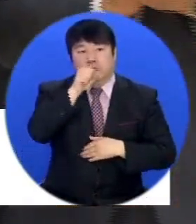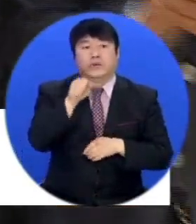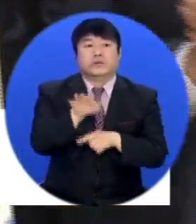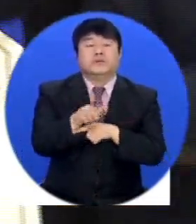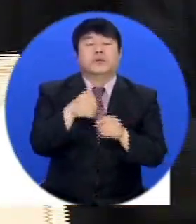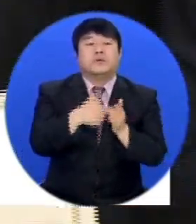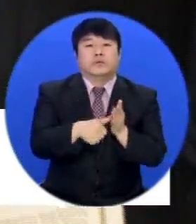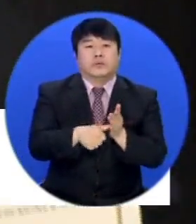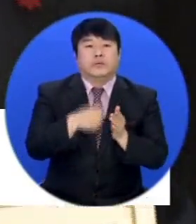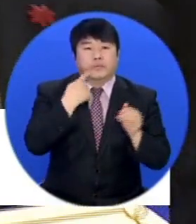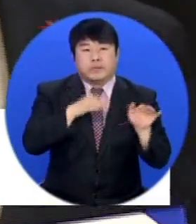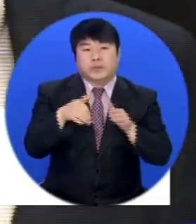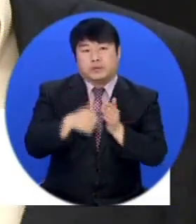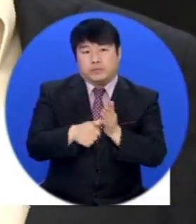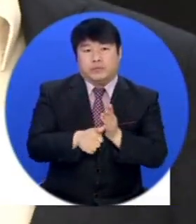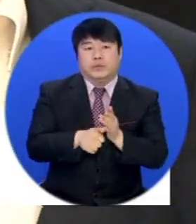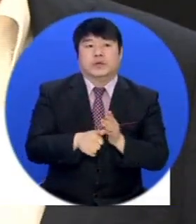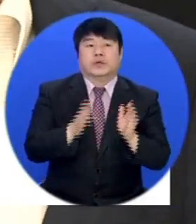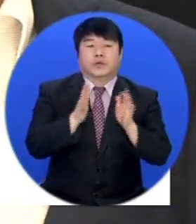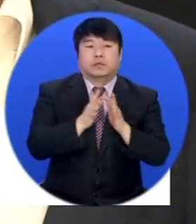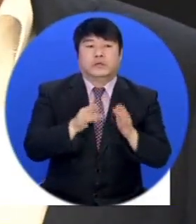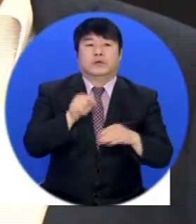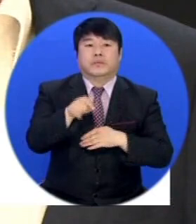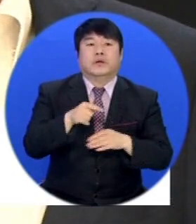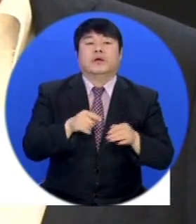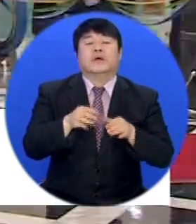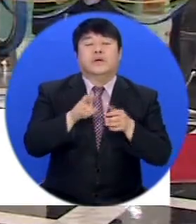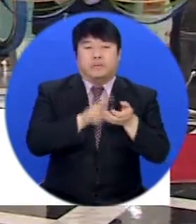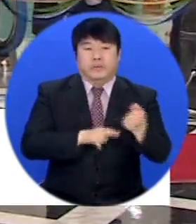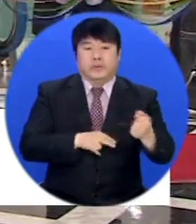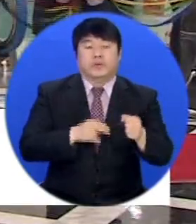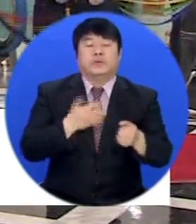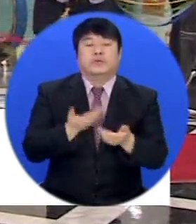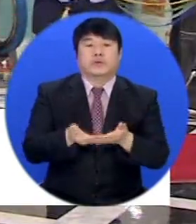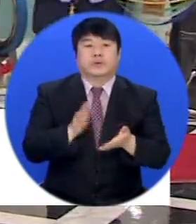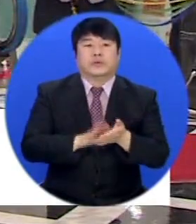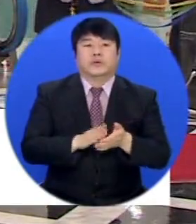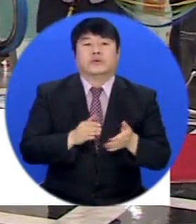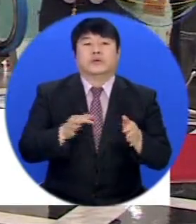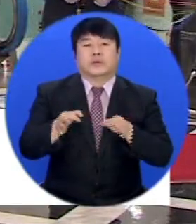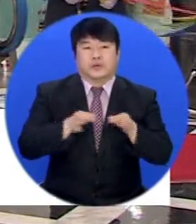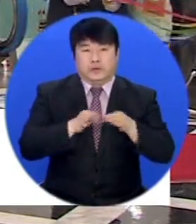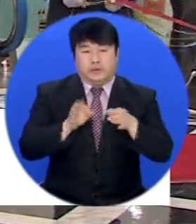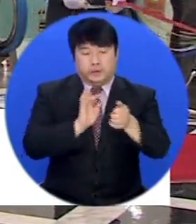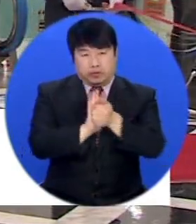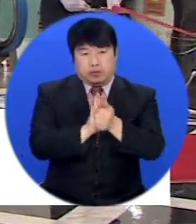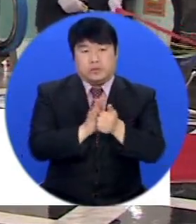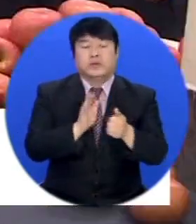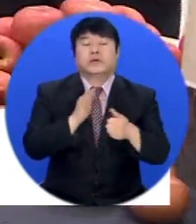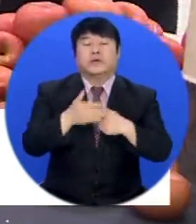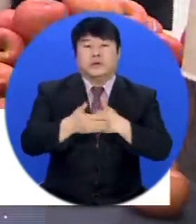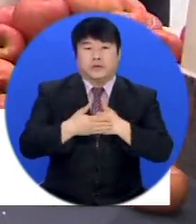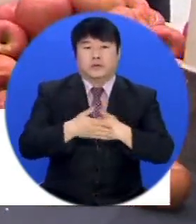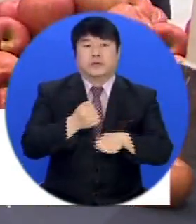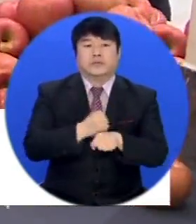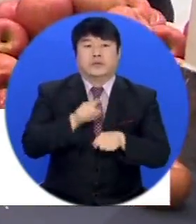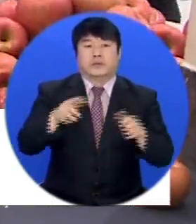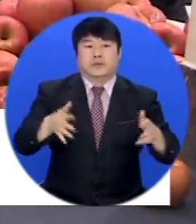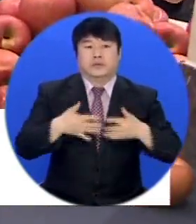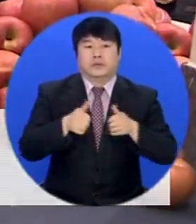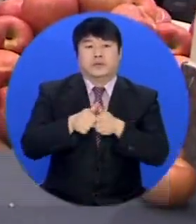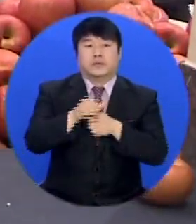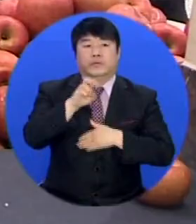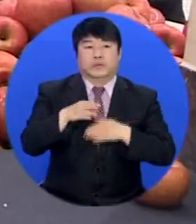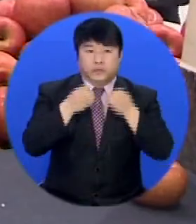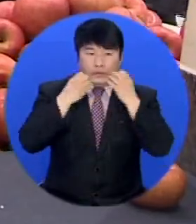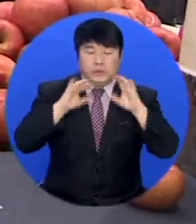농수산물에 대한 온오프라인 판로 개척과 지역 경제 활성화를 위해 협력하기로 했습니다. 이번 협약에 따라 광주